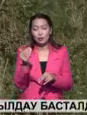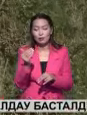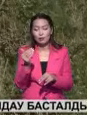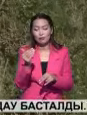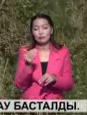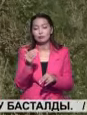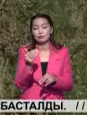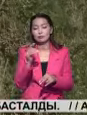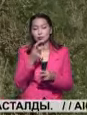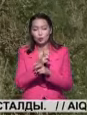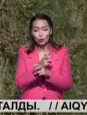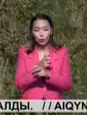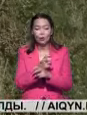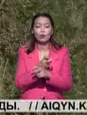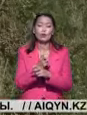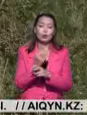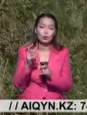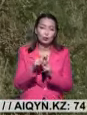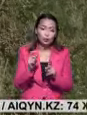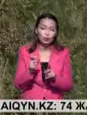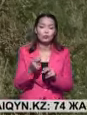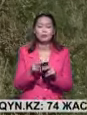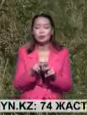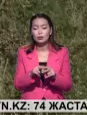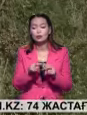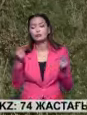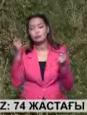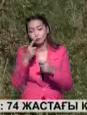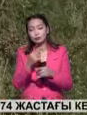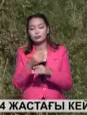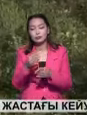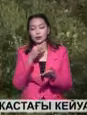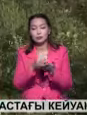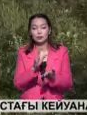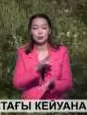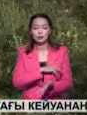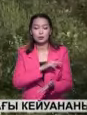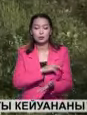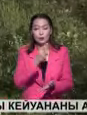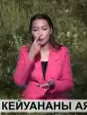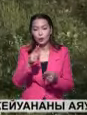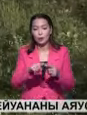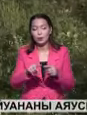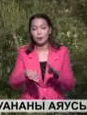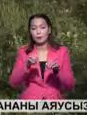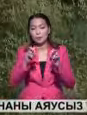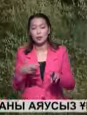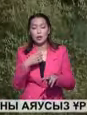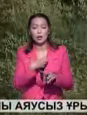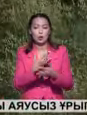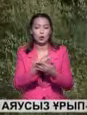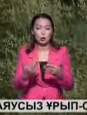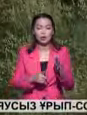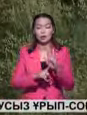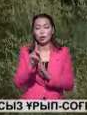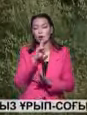жатады, кімнің сүйегі, сол нақты белгіленген соң ары қарай жұмыс жасаймыз. Жақын арада мамандар қажетті шараларды қолға